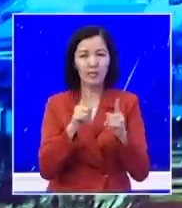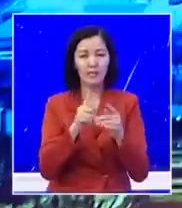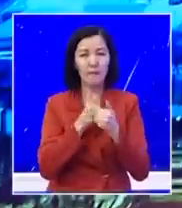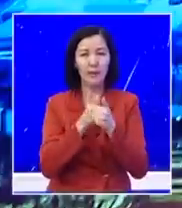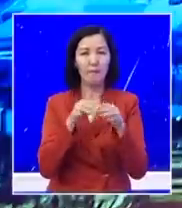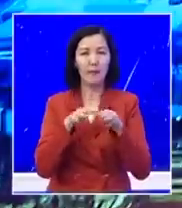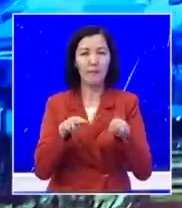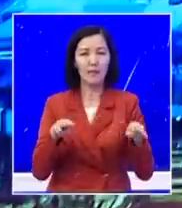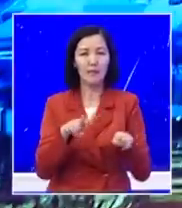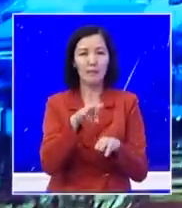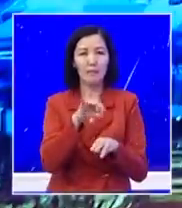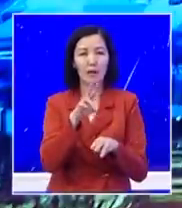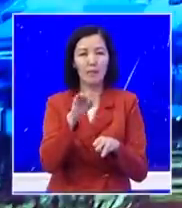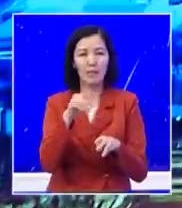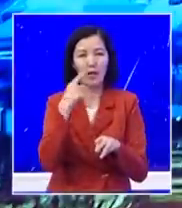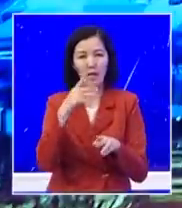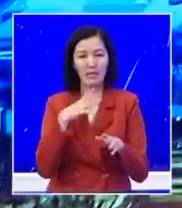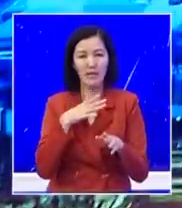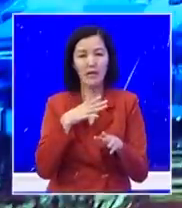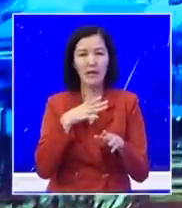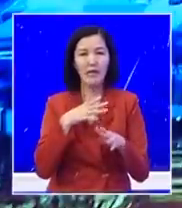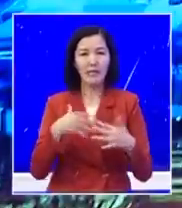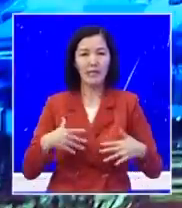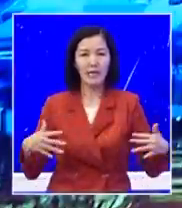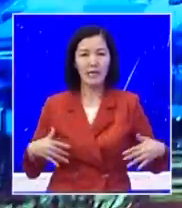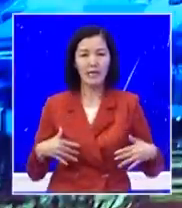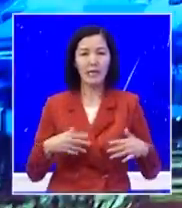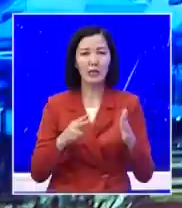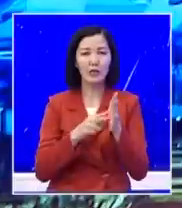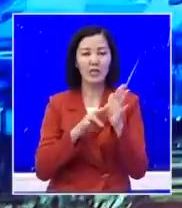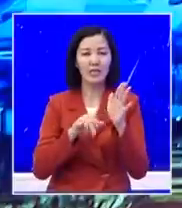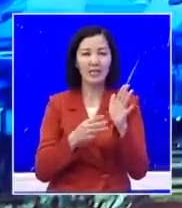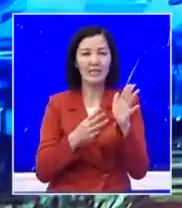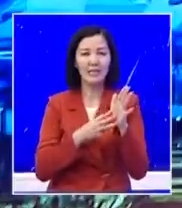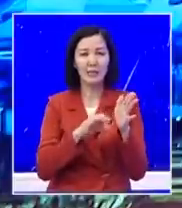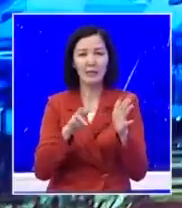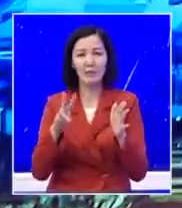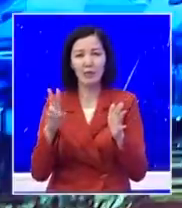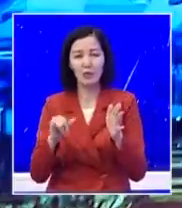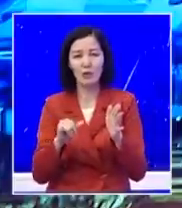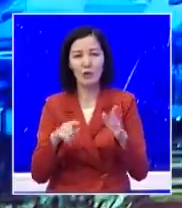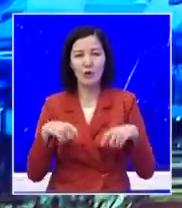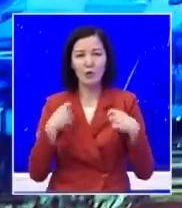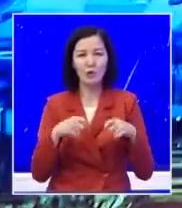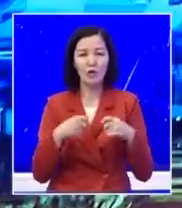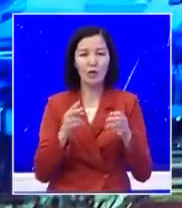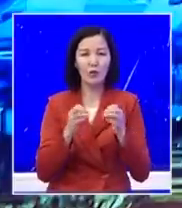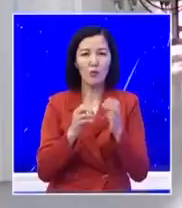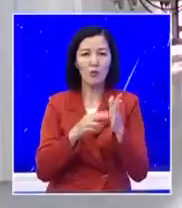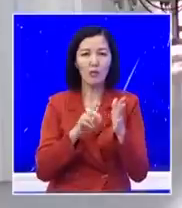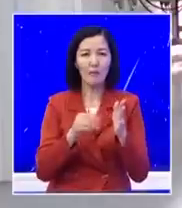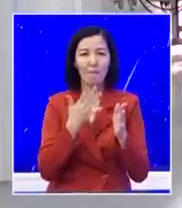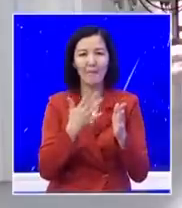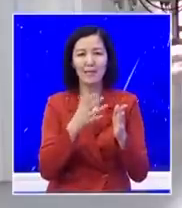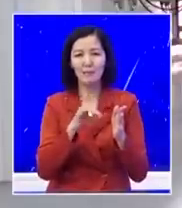премьер-министр Асқар Мамин айтты. Ірі қара мал басын 7,8 миллионға басқа дейін, ұсақ мал басын